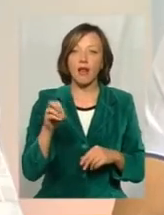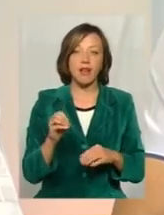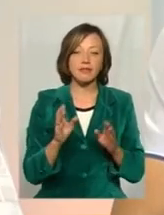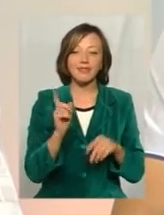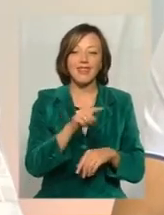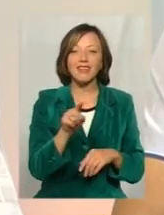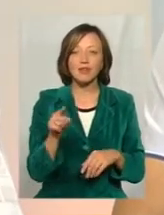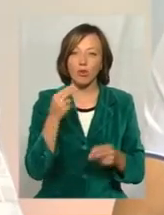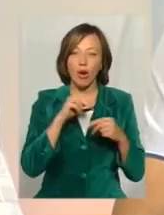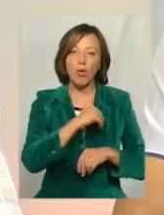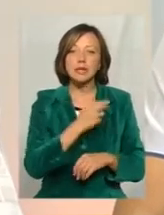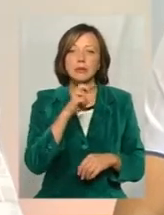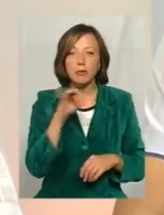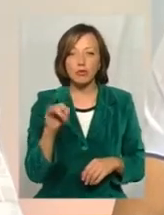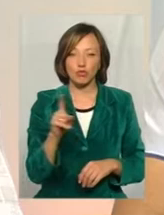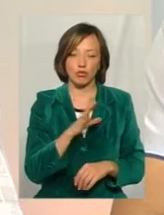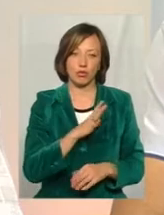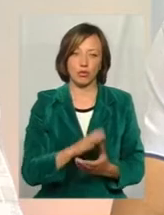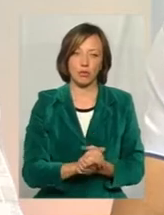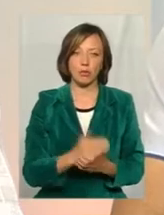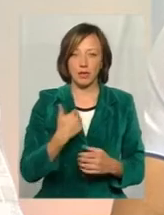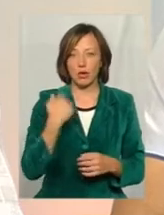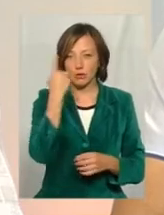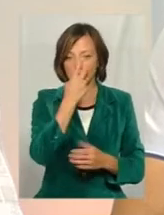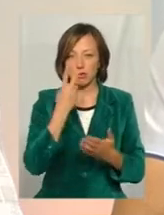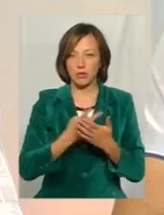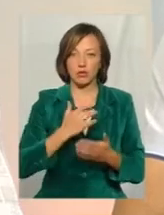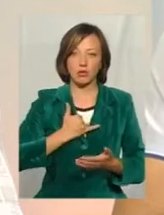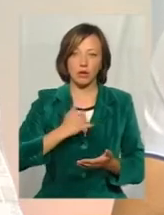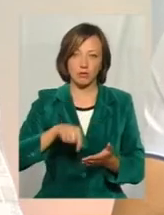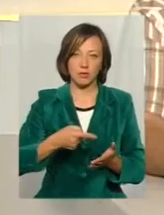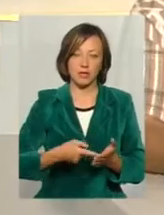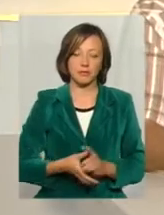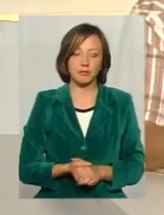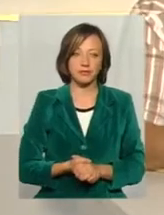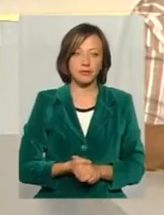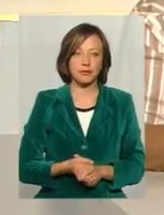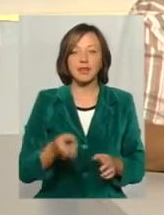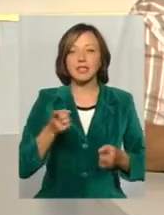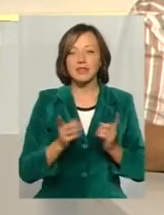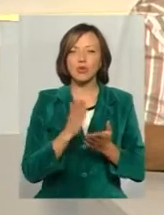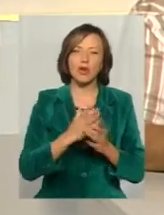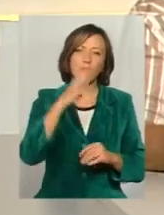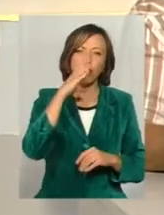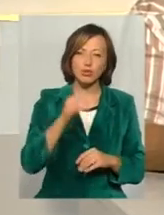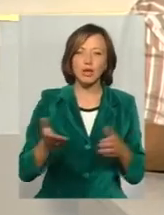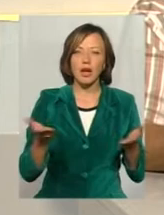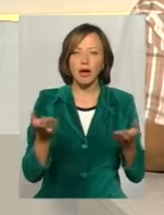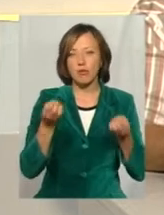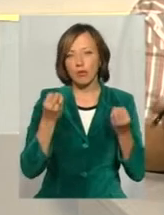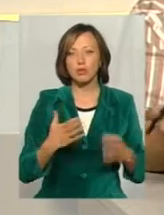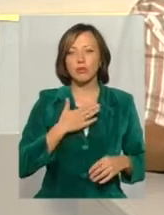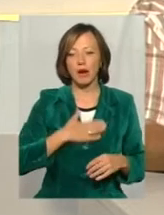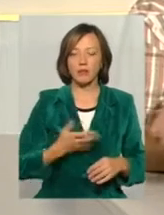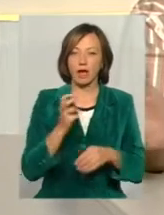ті покращення, які хотілося б, до прикладу, мені особисто бачити, як мешканцю даного міста. Ну, звісно, є маршрутки, в яких ну просто